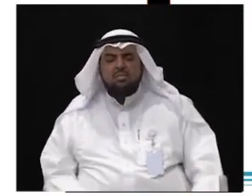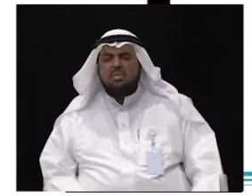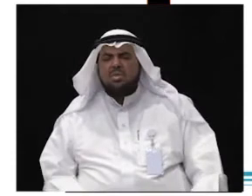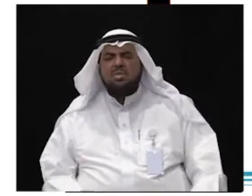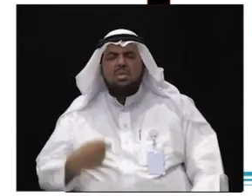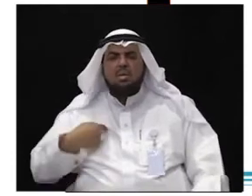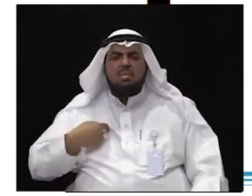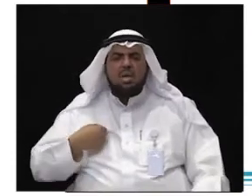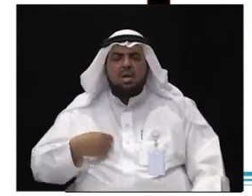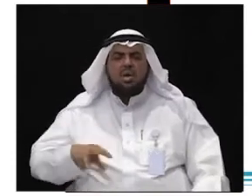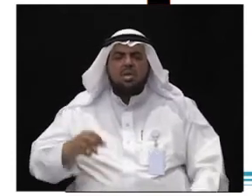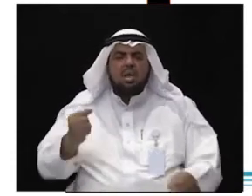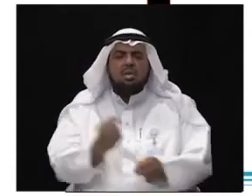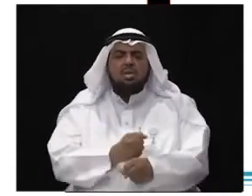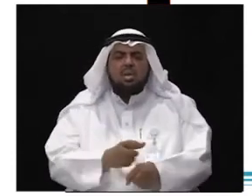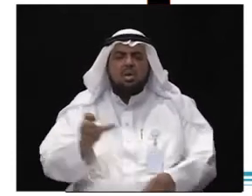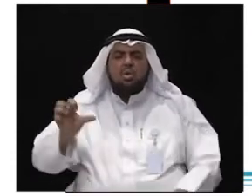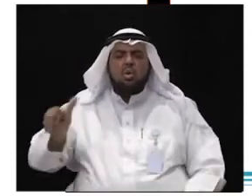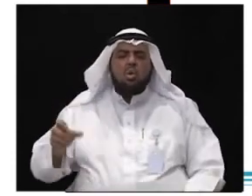عبد العزيز؟